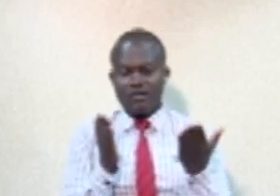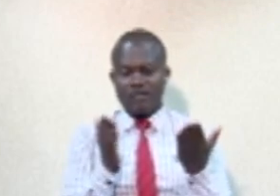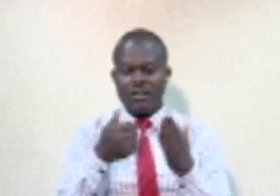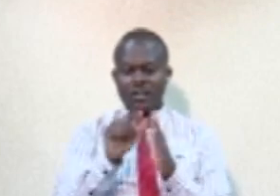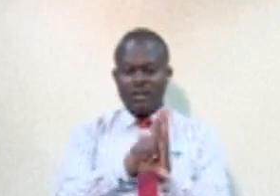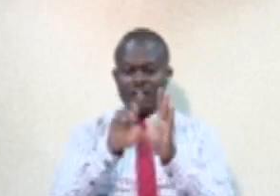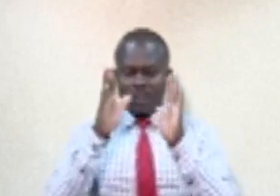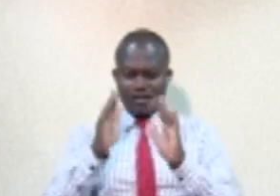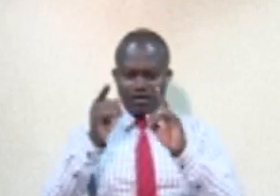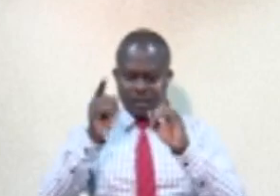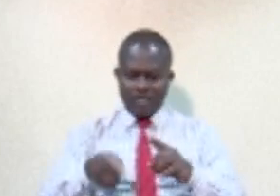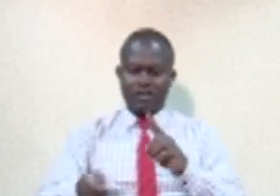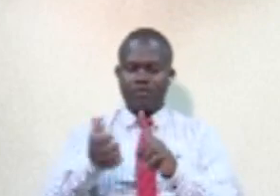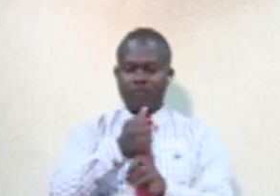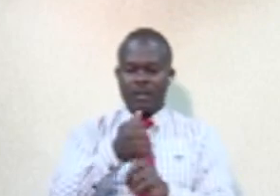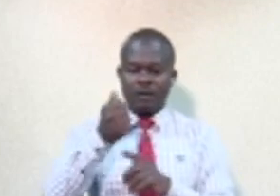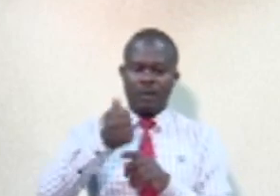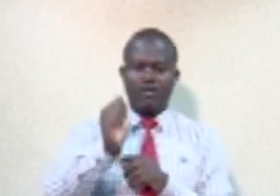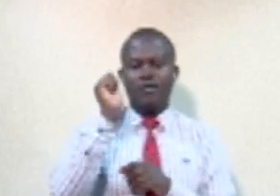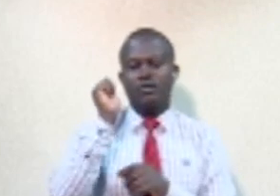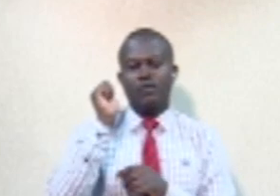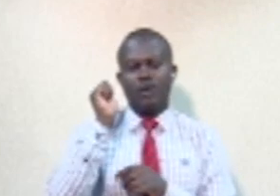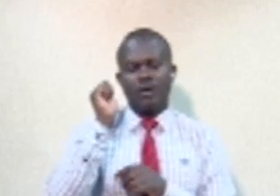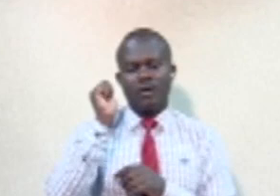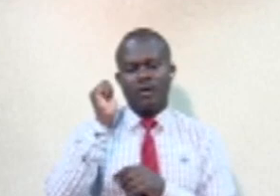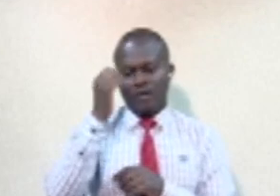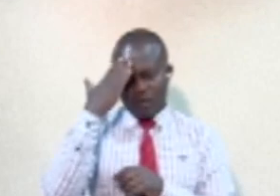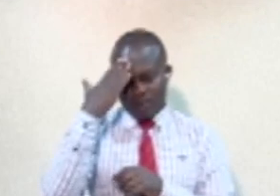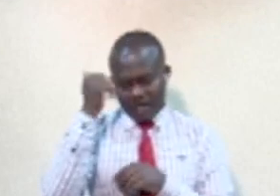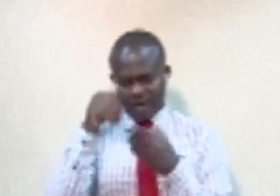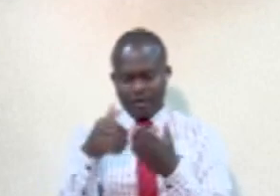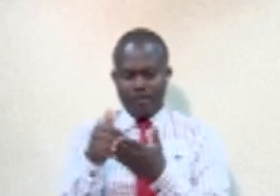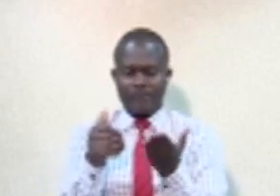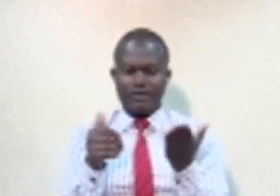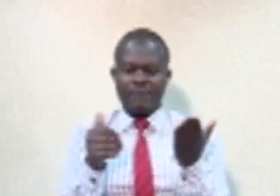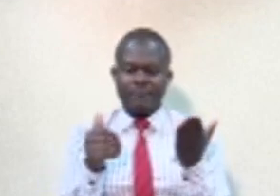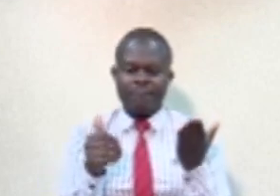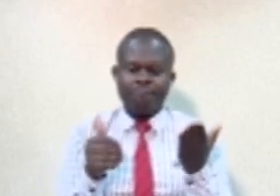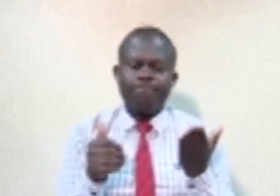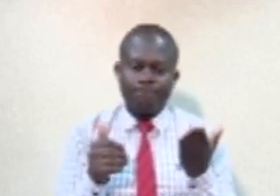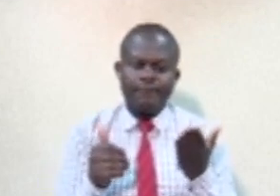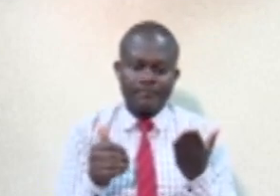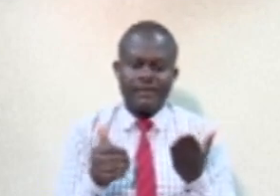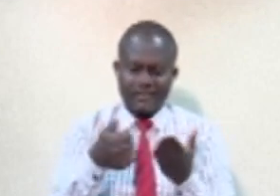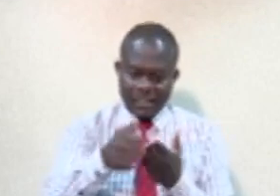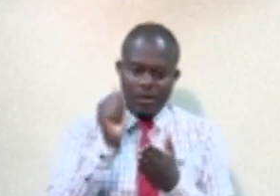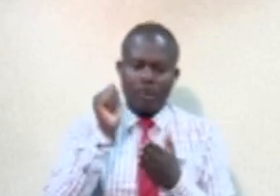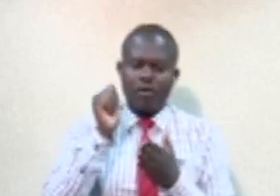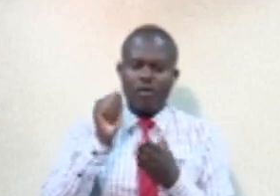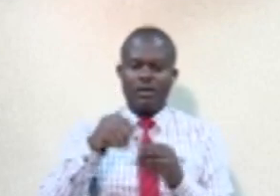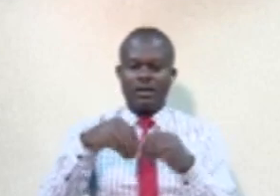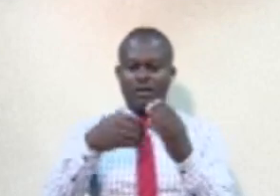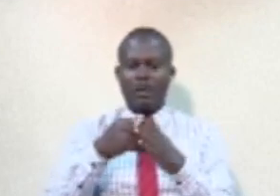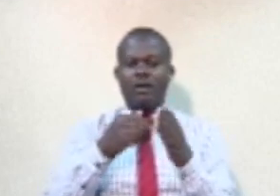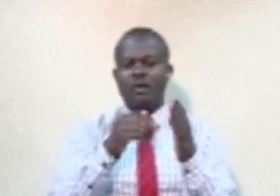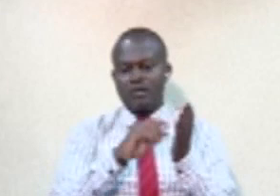diriya tegeko ryarageze ku ntego zaryo kubera ko abo rigenewe ni ukuvuga